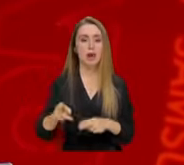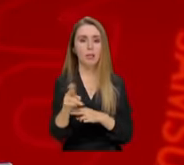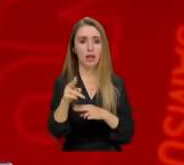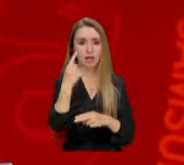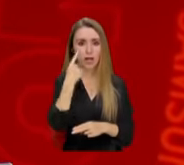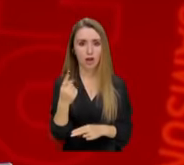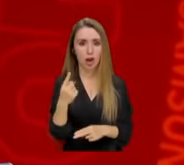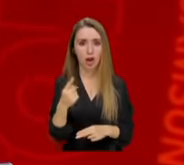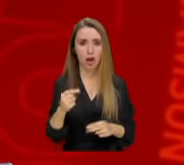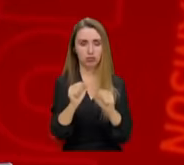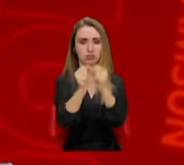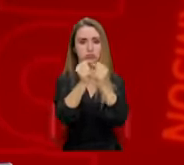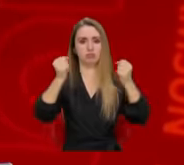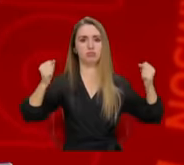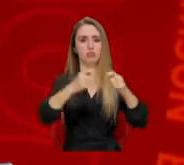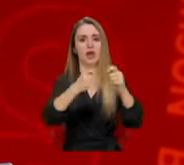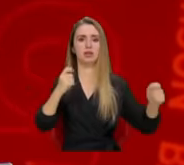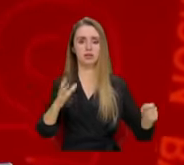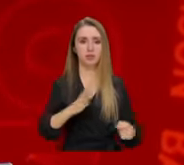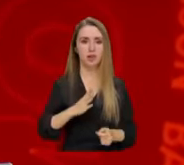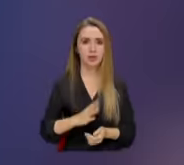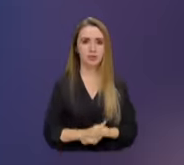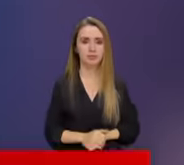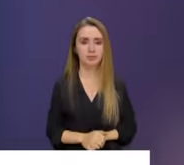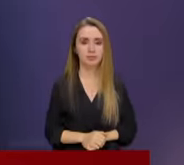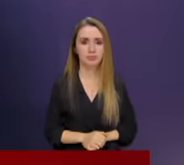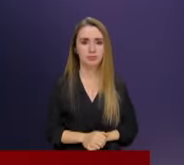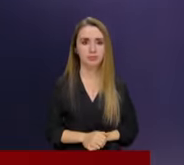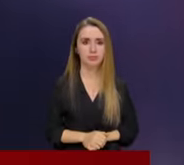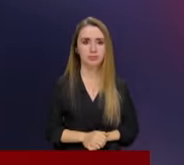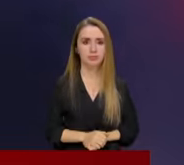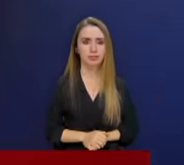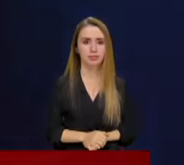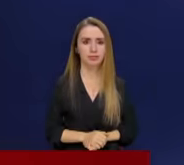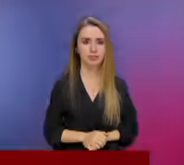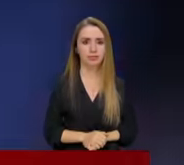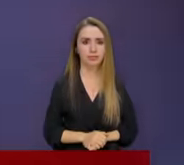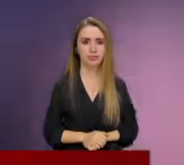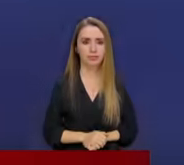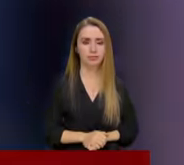Balıkesir'de ise pankart gerginlikleri vardı. Yani şu anda bile